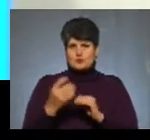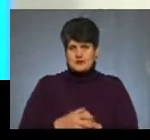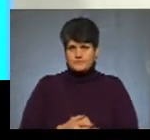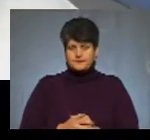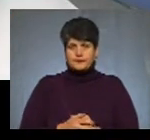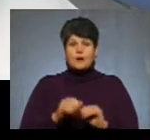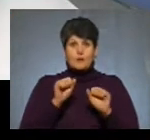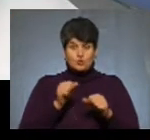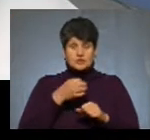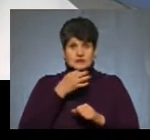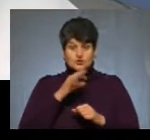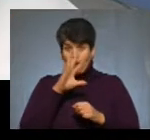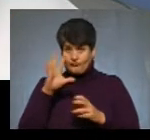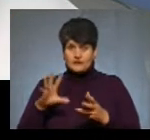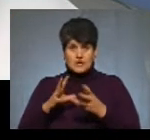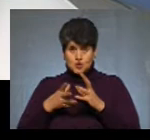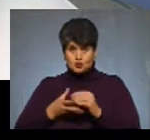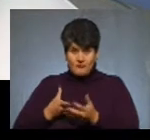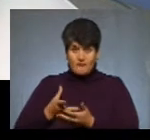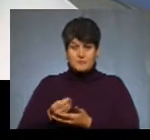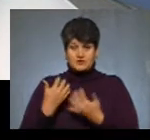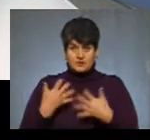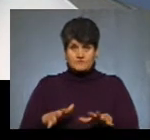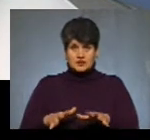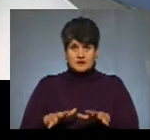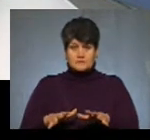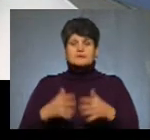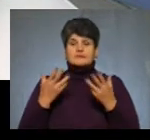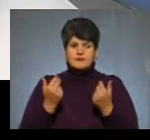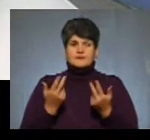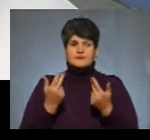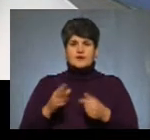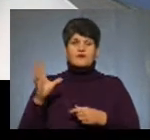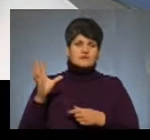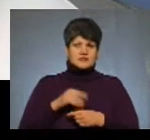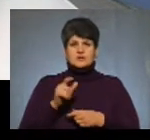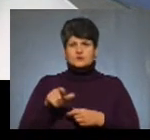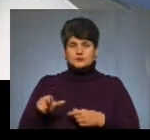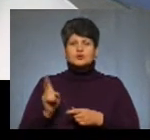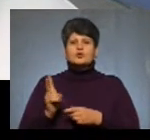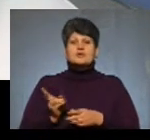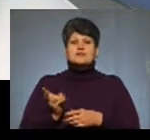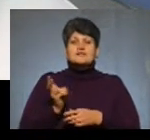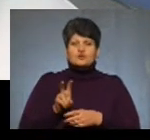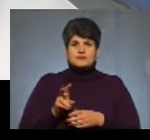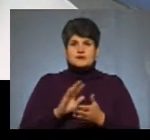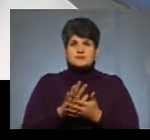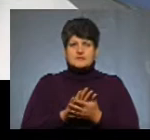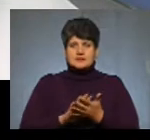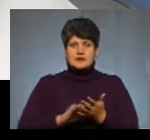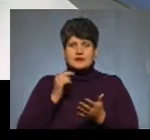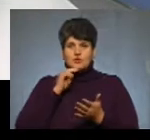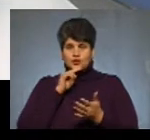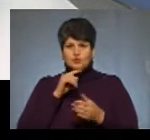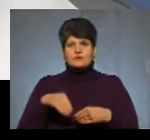що вже вся сума виплачена, яка стосується, зокрема, 2018 року? Виплачена. Всі громадяни, які звернулися за цією економією, написали заяви,